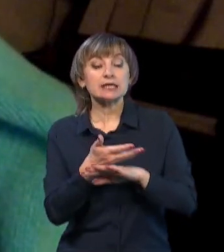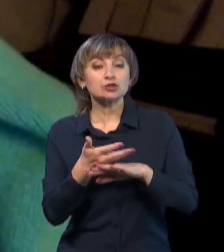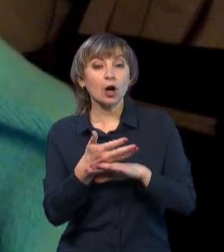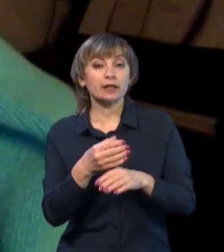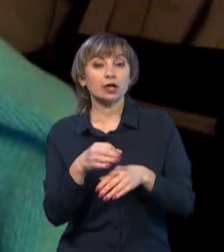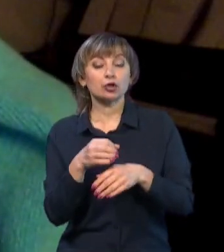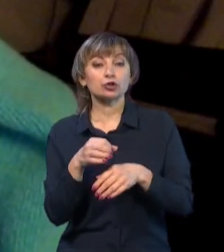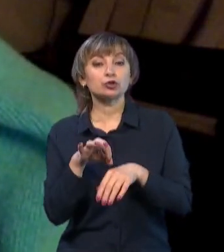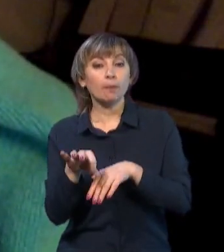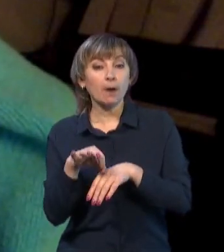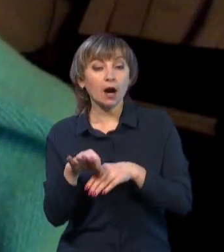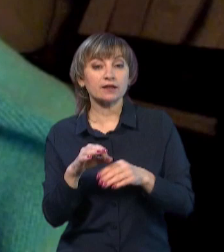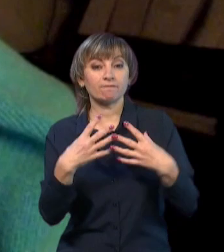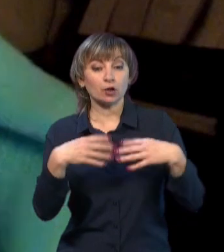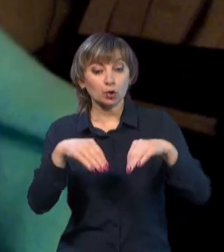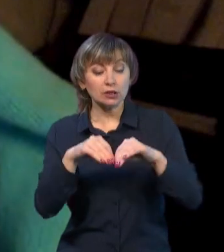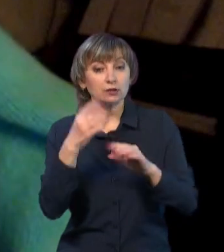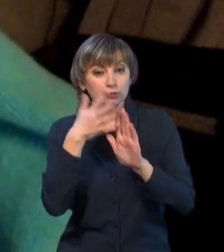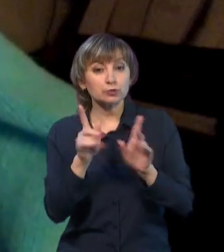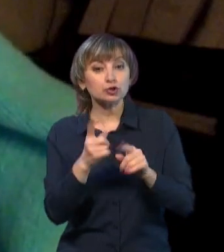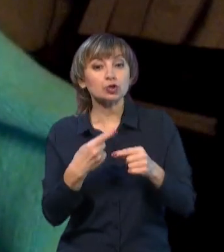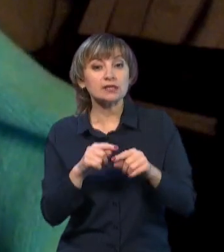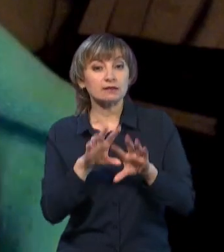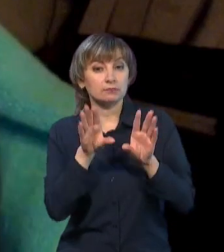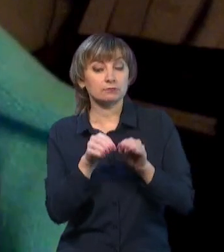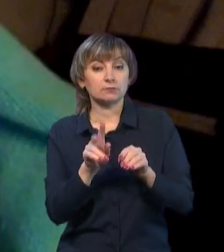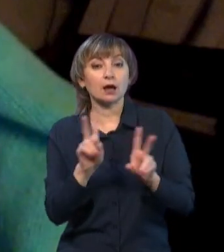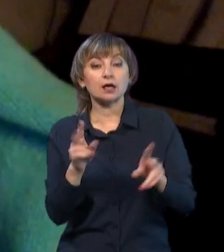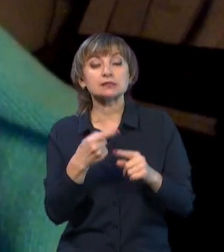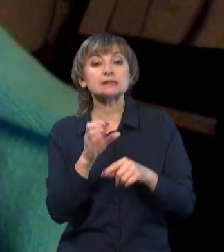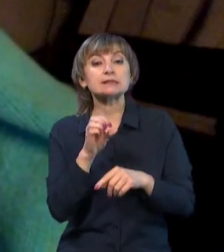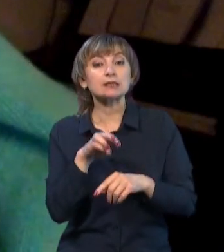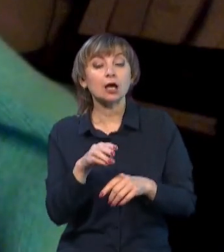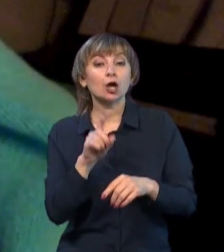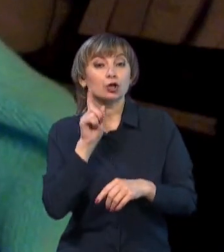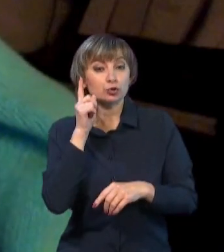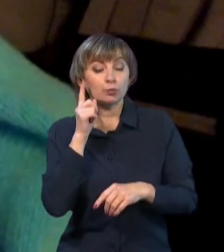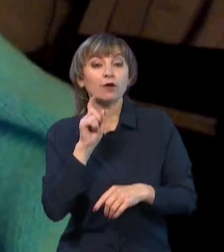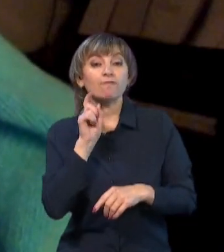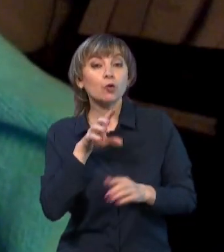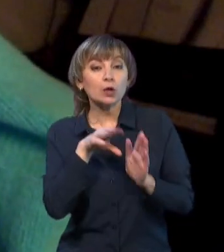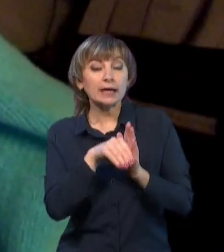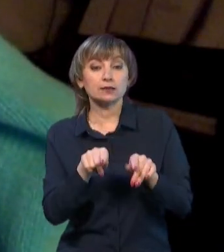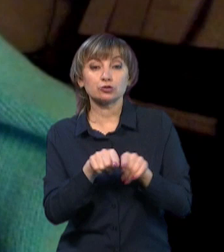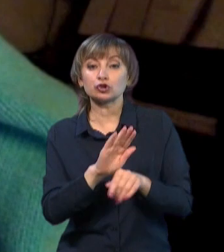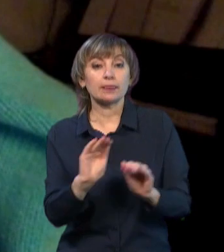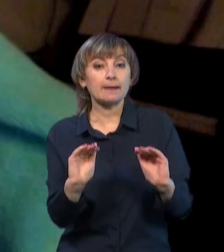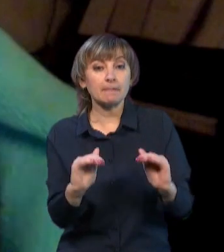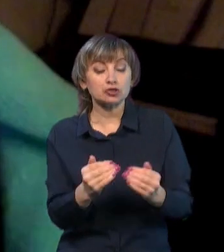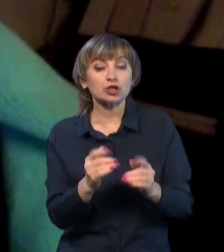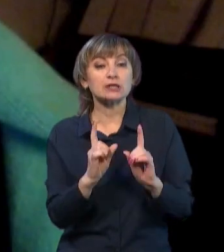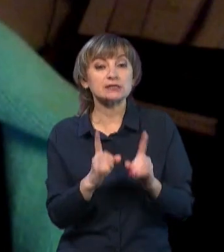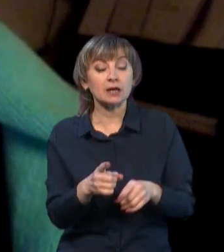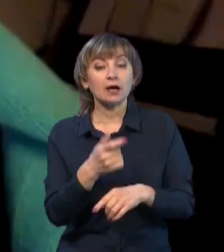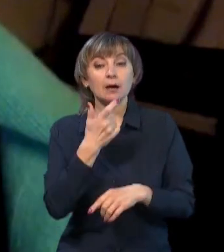у родині. Розумієте, що це, да, взагалі, яка це статистика? Я думаю, що в Україні вона точно не менша насправді. Пані